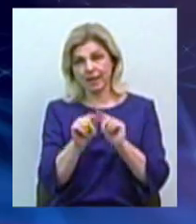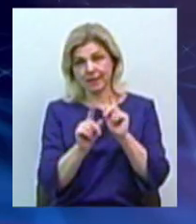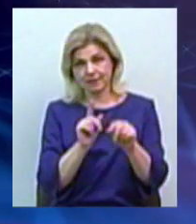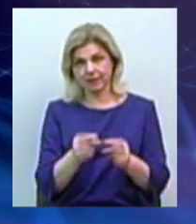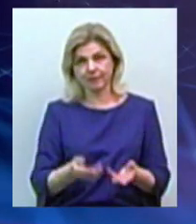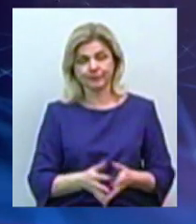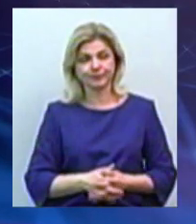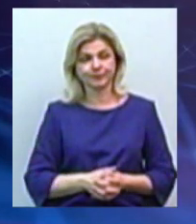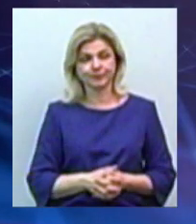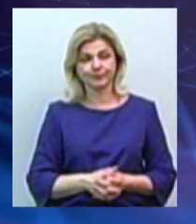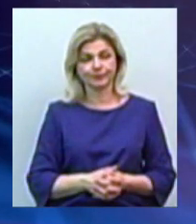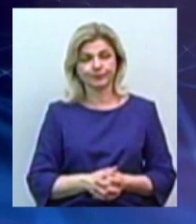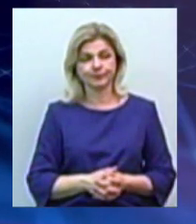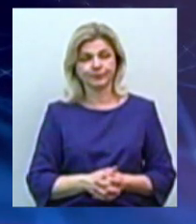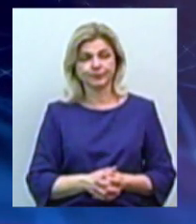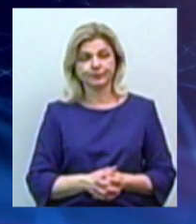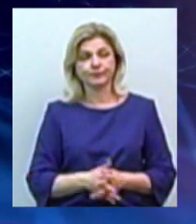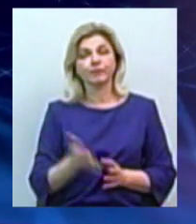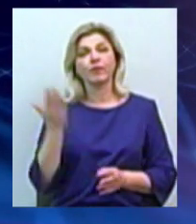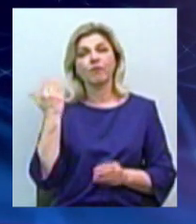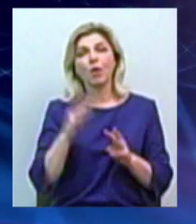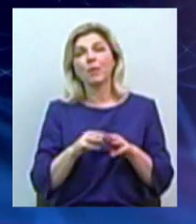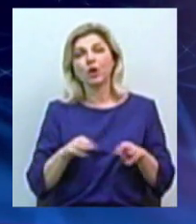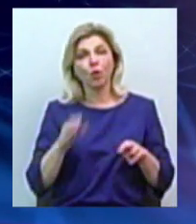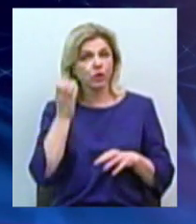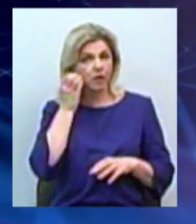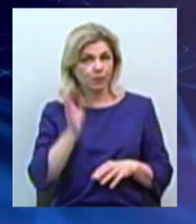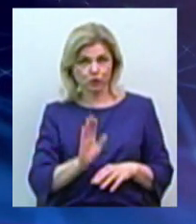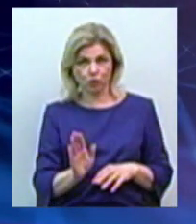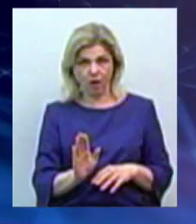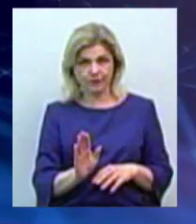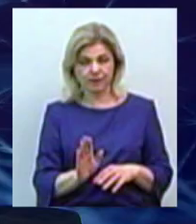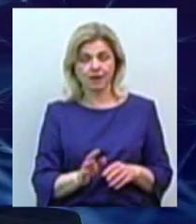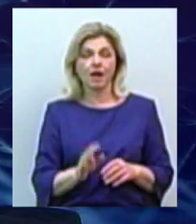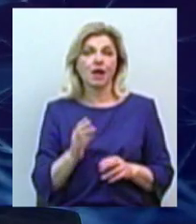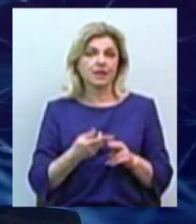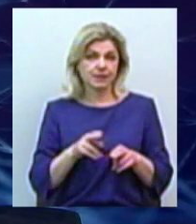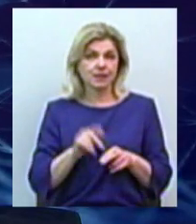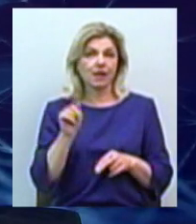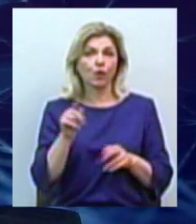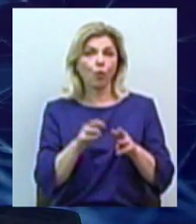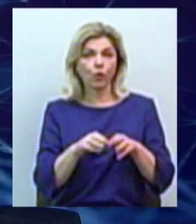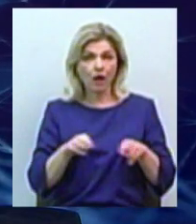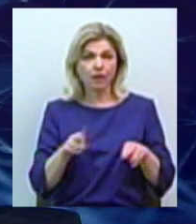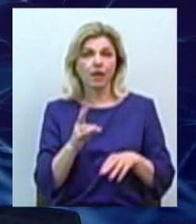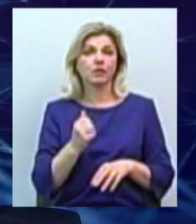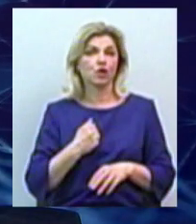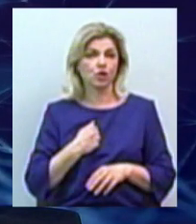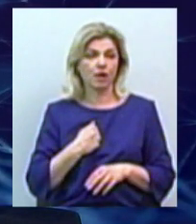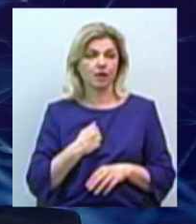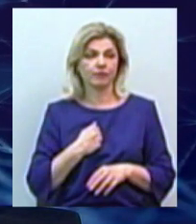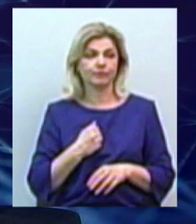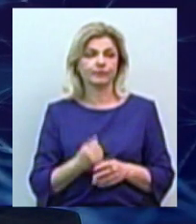Тобто... Минулий уряд не прислухався до... Минулий не прислухався. Цей уряд, на